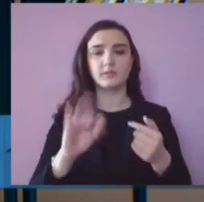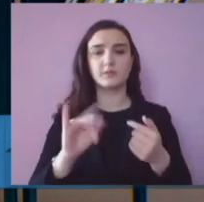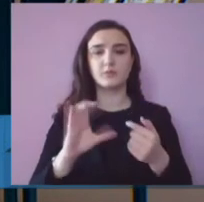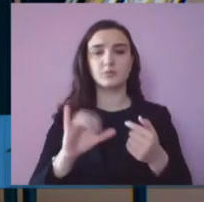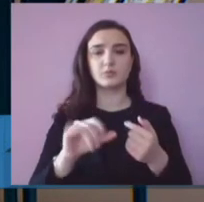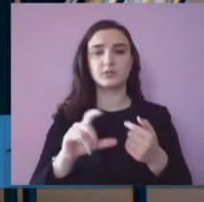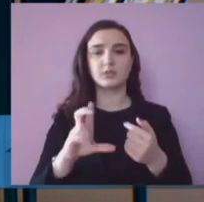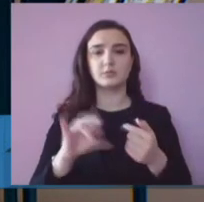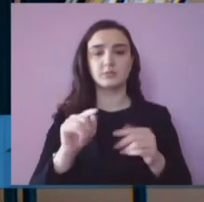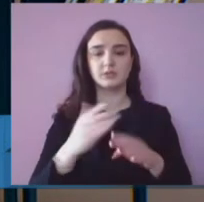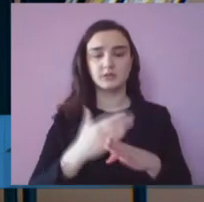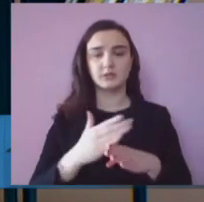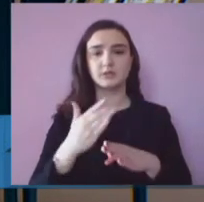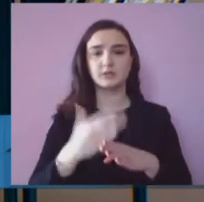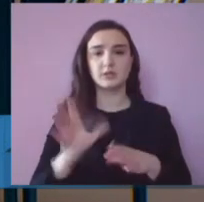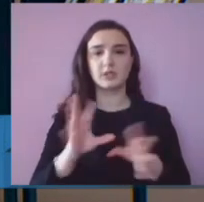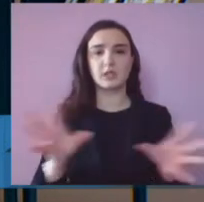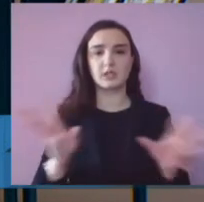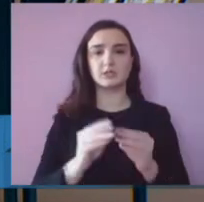კვალდაკვალ, იმ ვირუსებთან ერთად, რომელიც